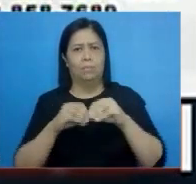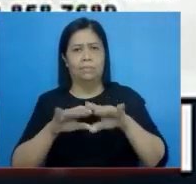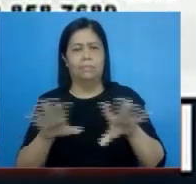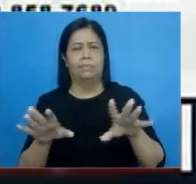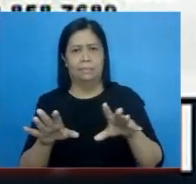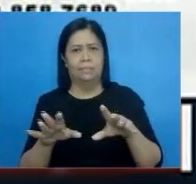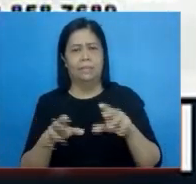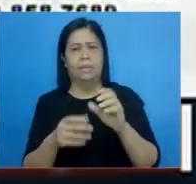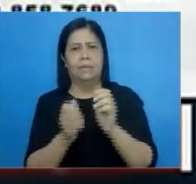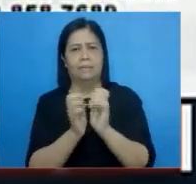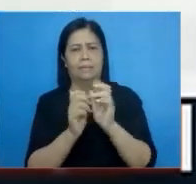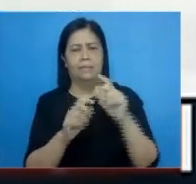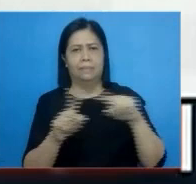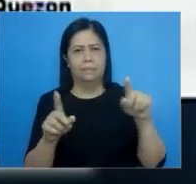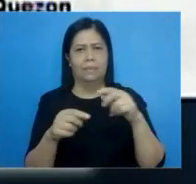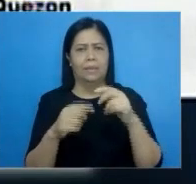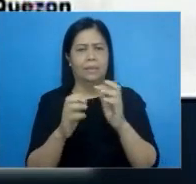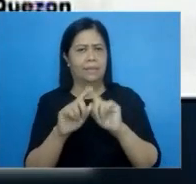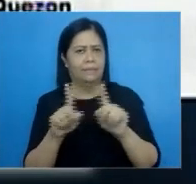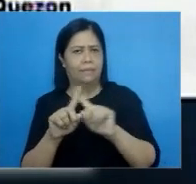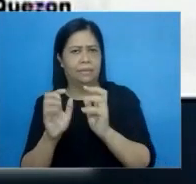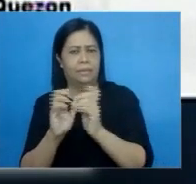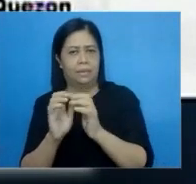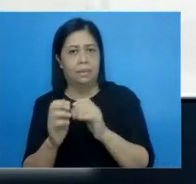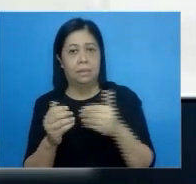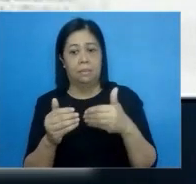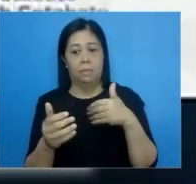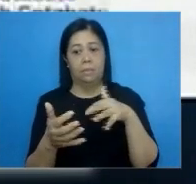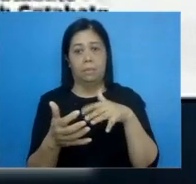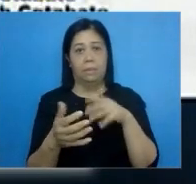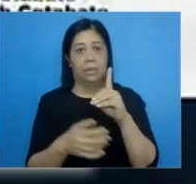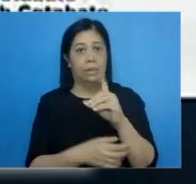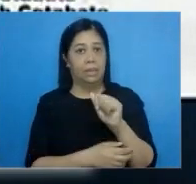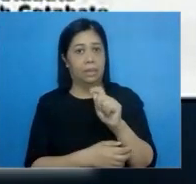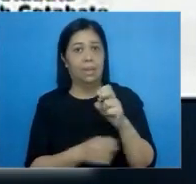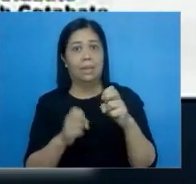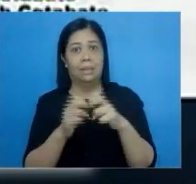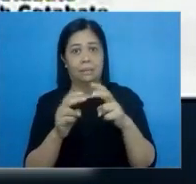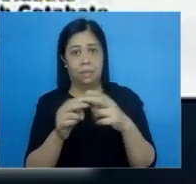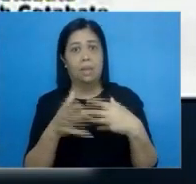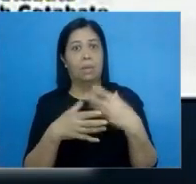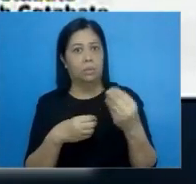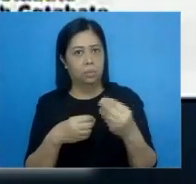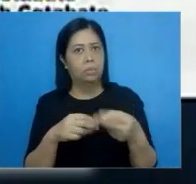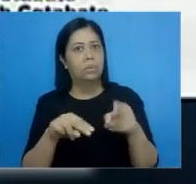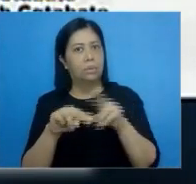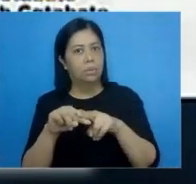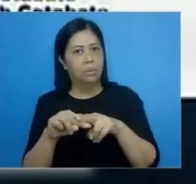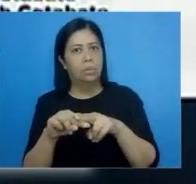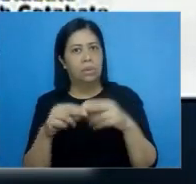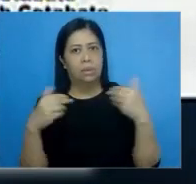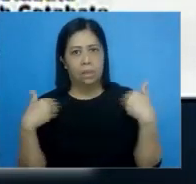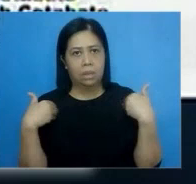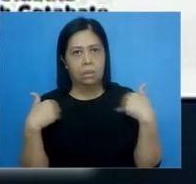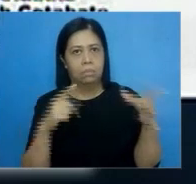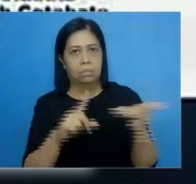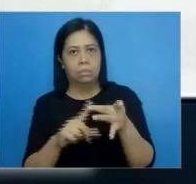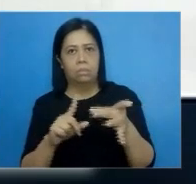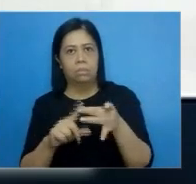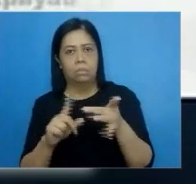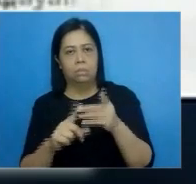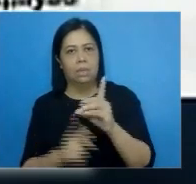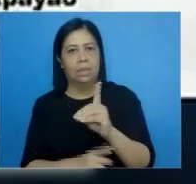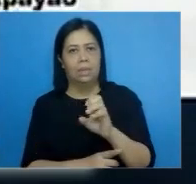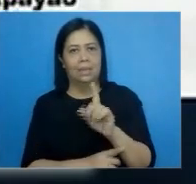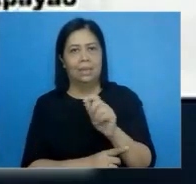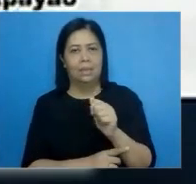variant. There is preliminary data that even outdoors, increased ang transmission ng Delta variant by